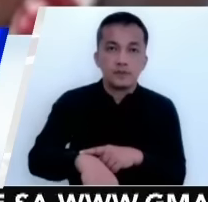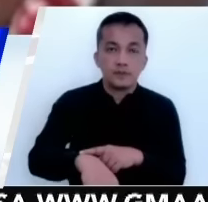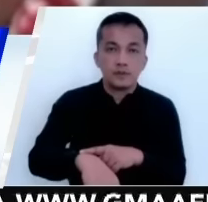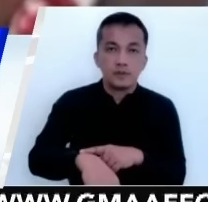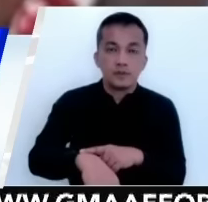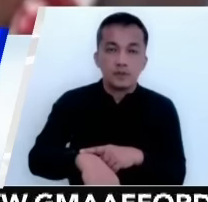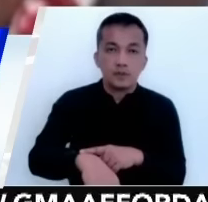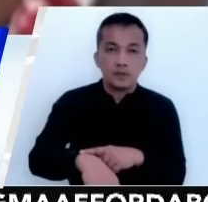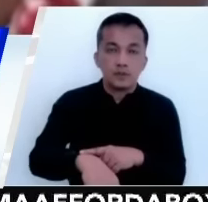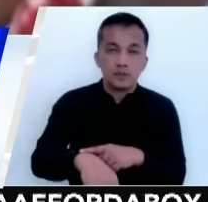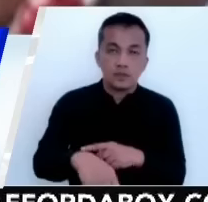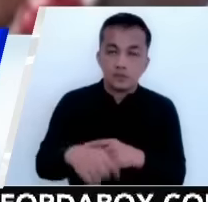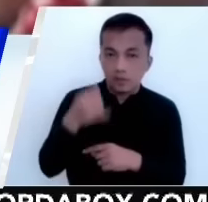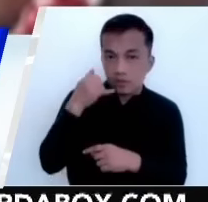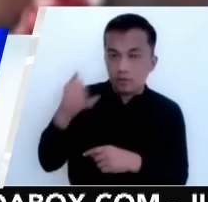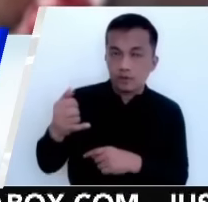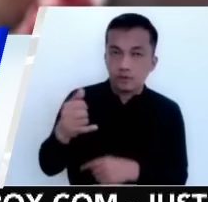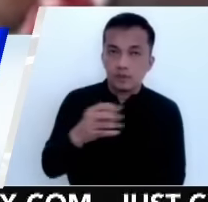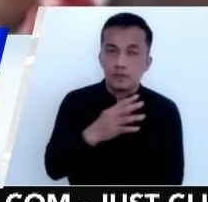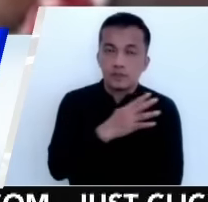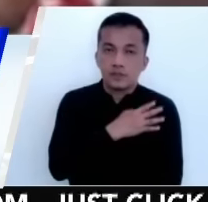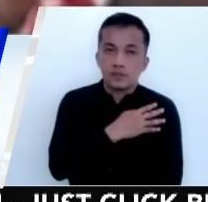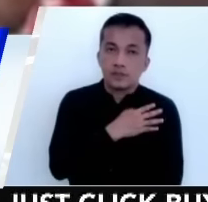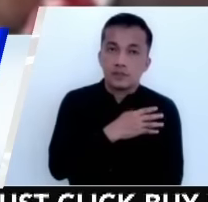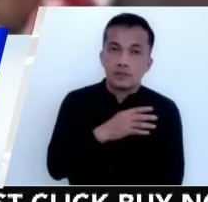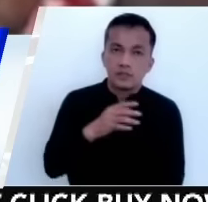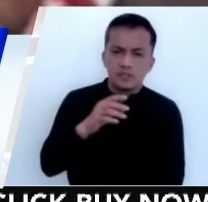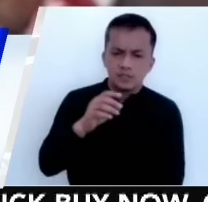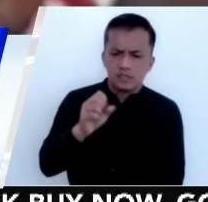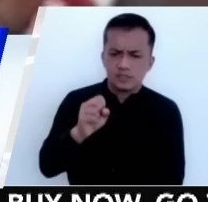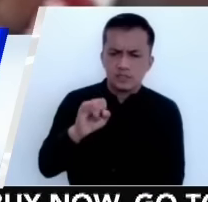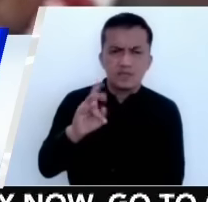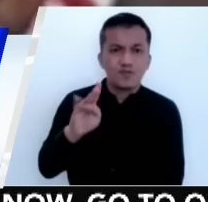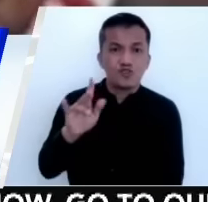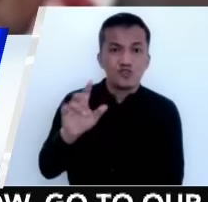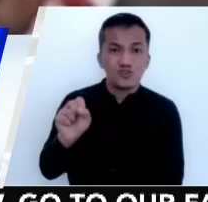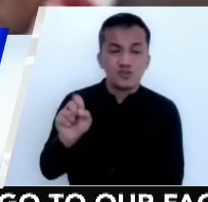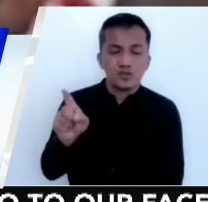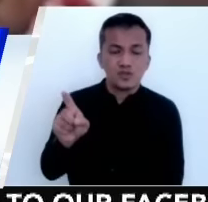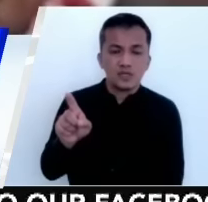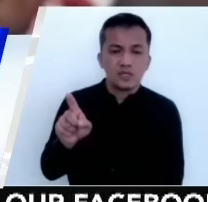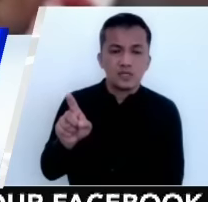tawagan si General Silo at si RD at